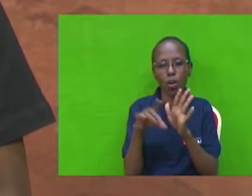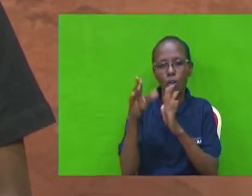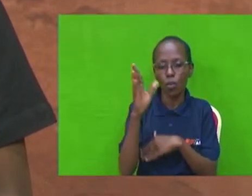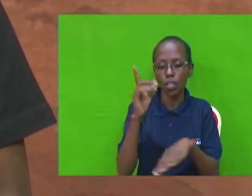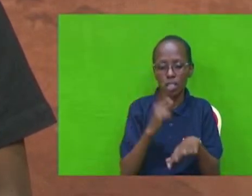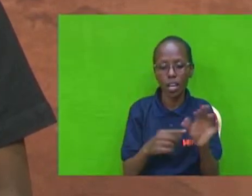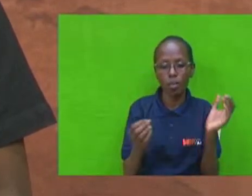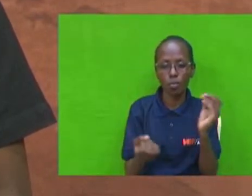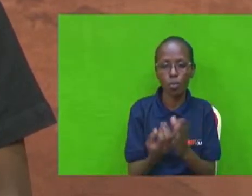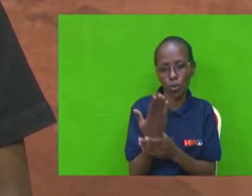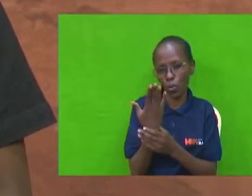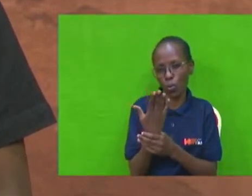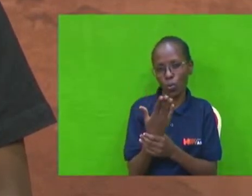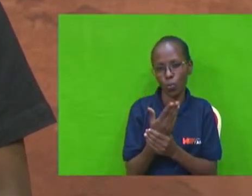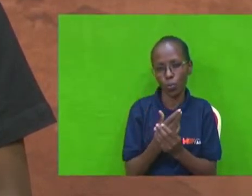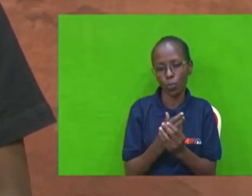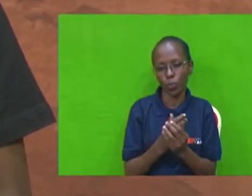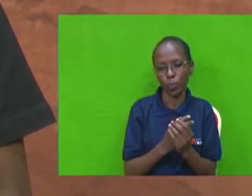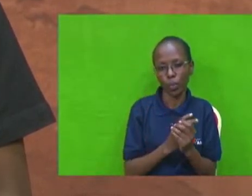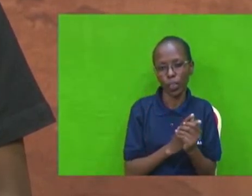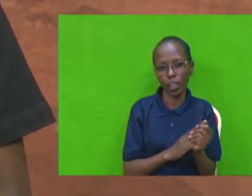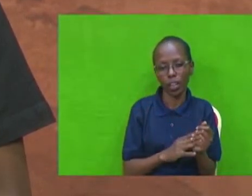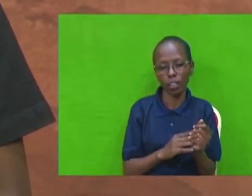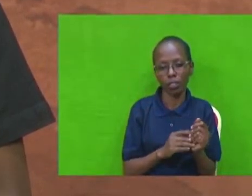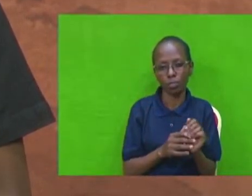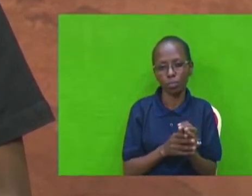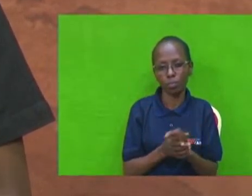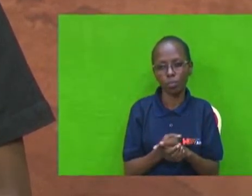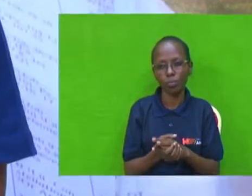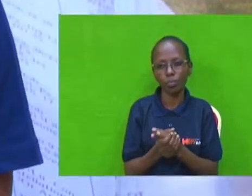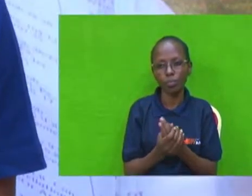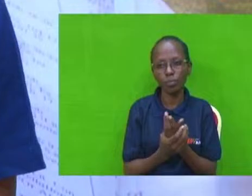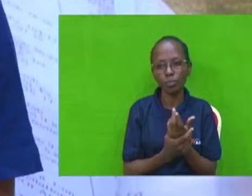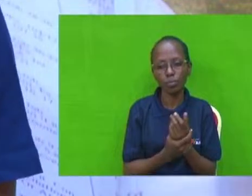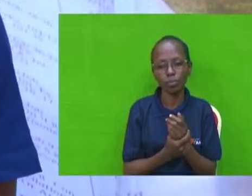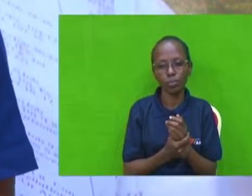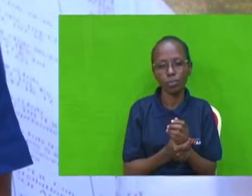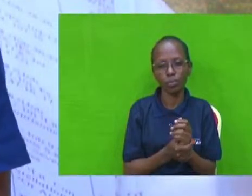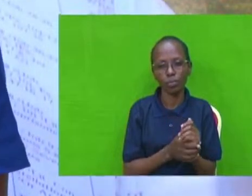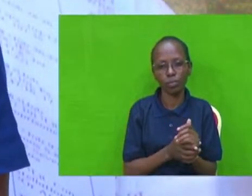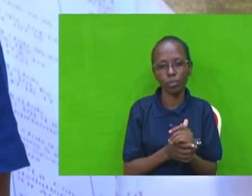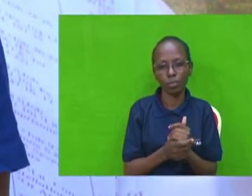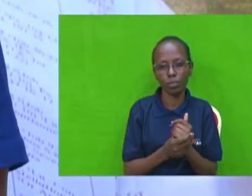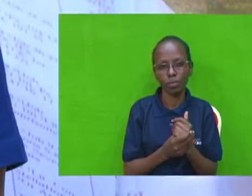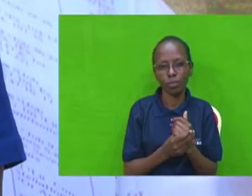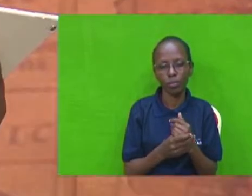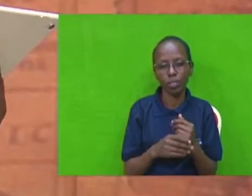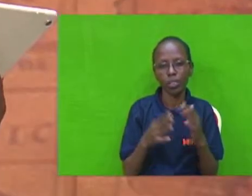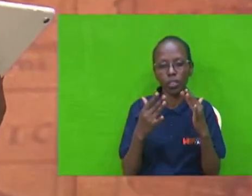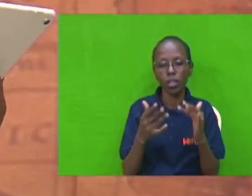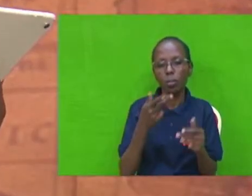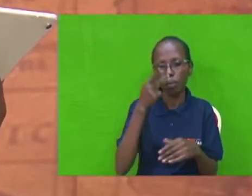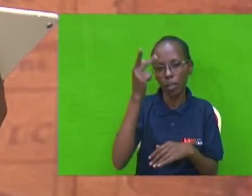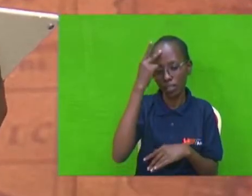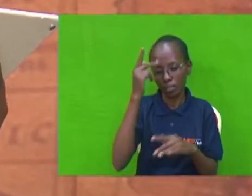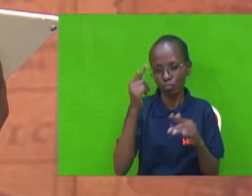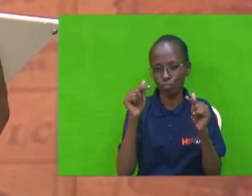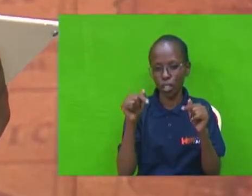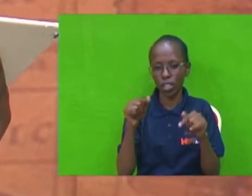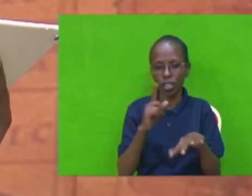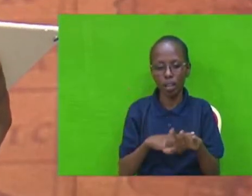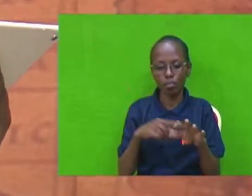mtu mzima kwa upendo. Sikuacha makovu na alama kwa mwili wake. Kwa upendo. Unajua kuna wazazi wa siku hizi wanasema